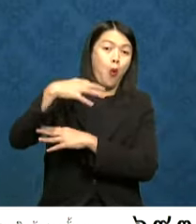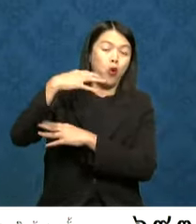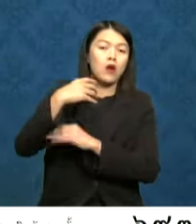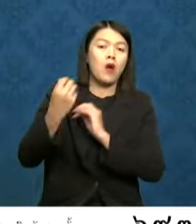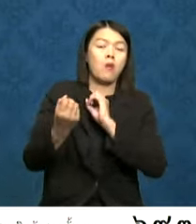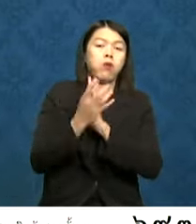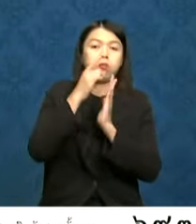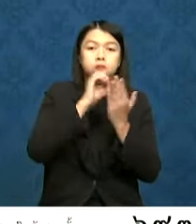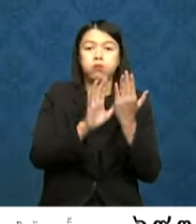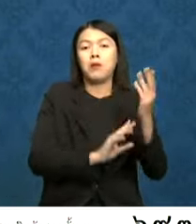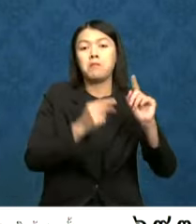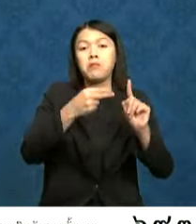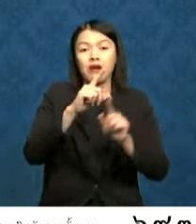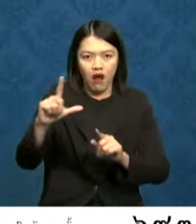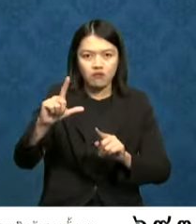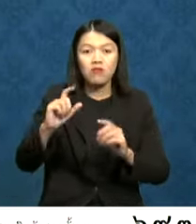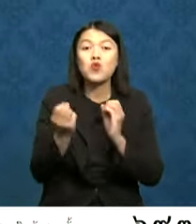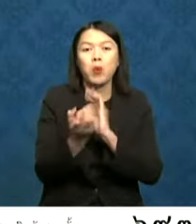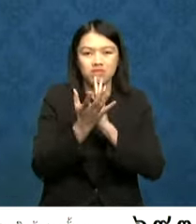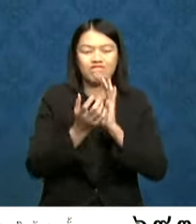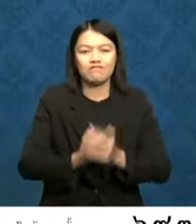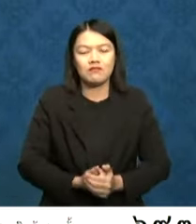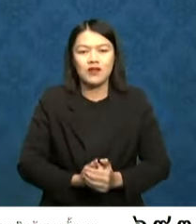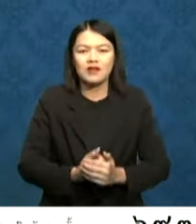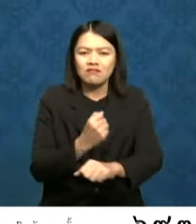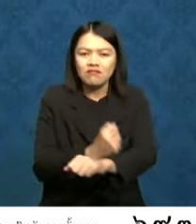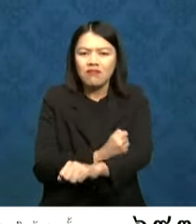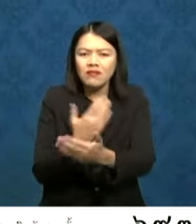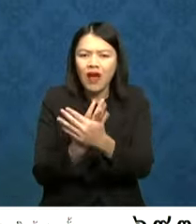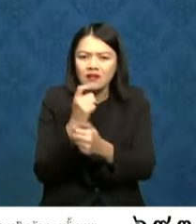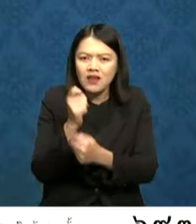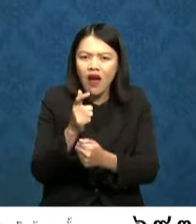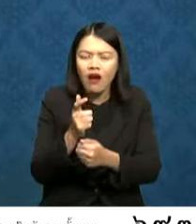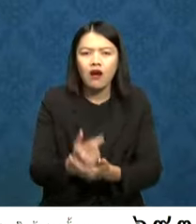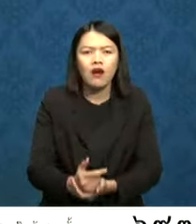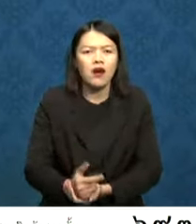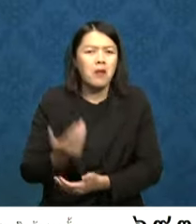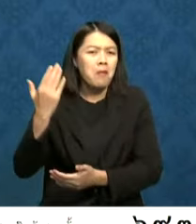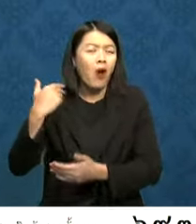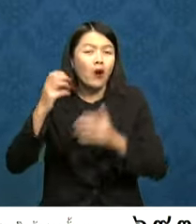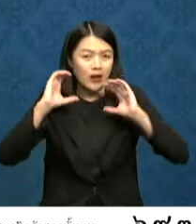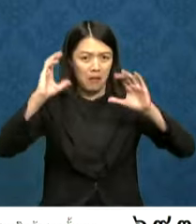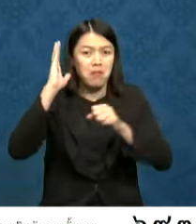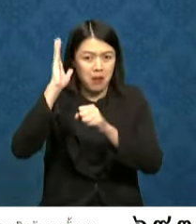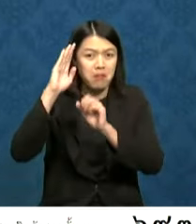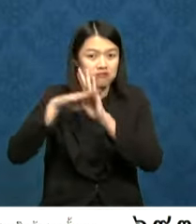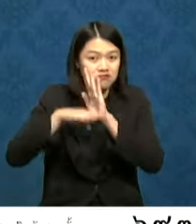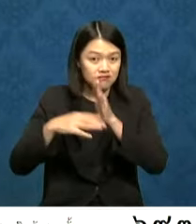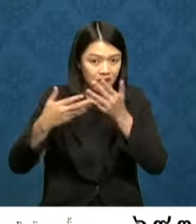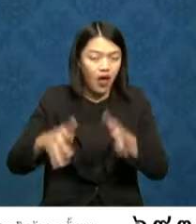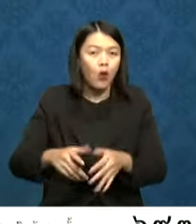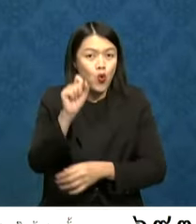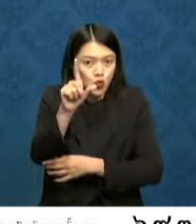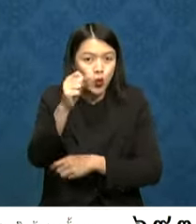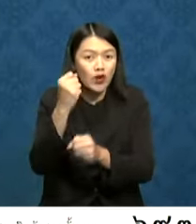ให้กับประเทศปีละหลายหมื่นล้านบาทไหนจะเรื่องค่าแรงขั้นต่ำที่เคยอยู่ในคำแถลงนโยบายของรัฐบาลชุดที่แล้วเป็นเรื่องเร่ง